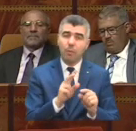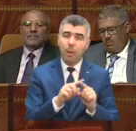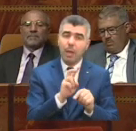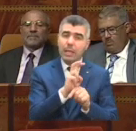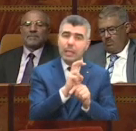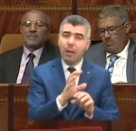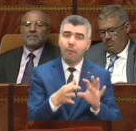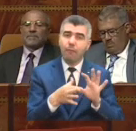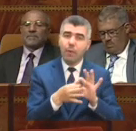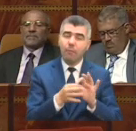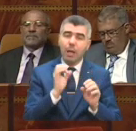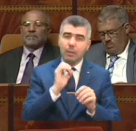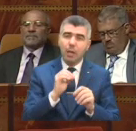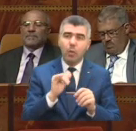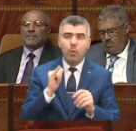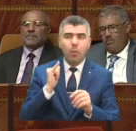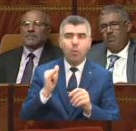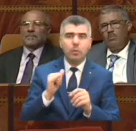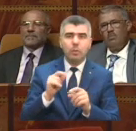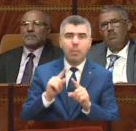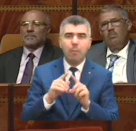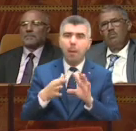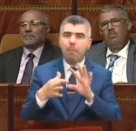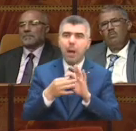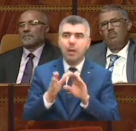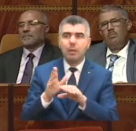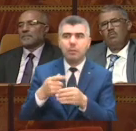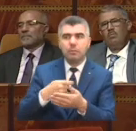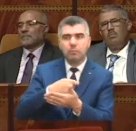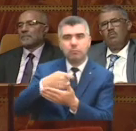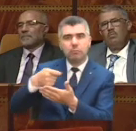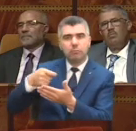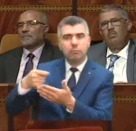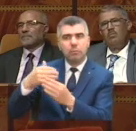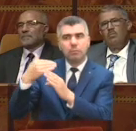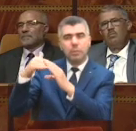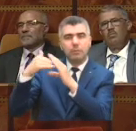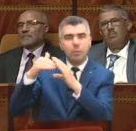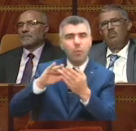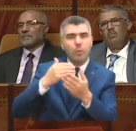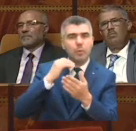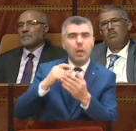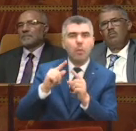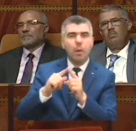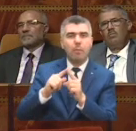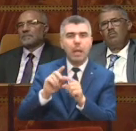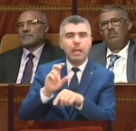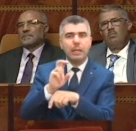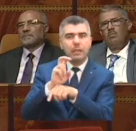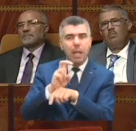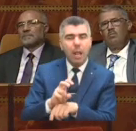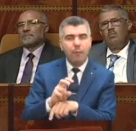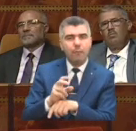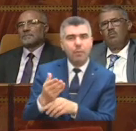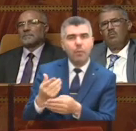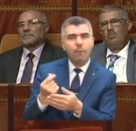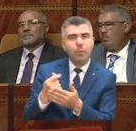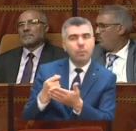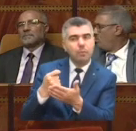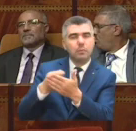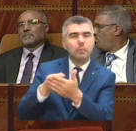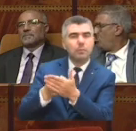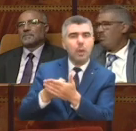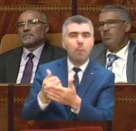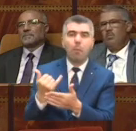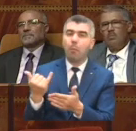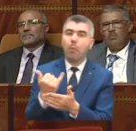كلهم جاهم إدارات من القرض الفلاحي. سيد الوزير، نطلب منكم باش دير جدولة لهذه الفلاحة لأن هذه الفلاحة متضررين، ولا